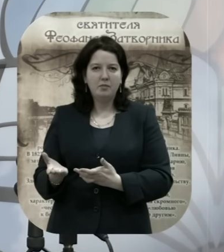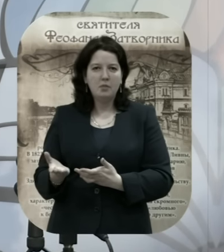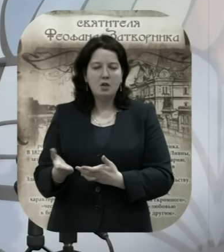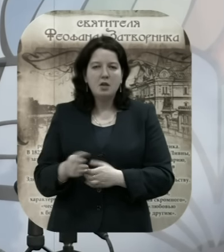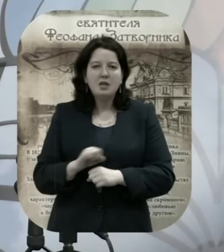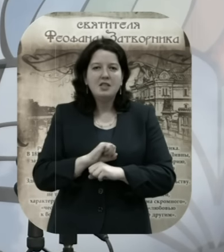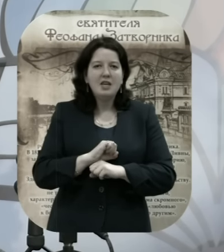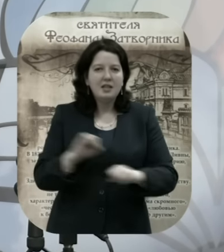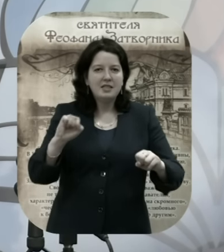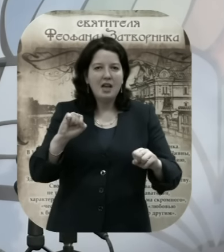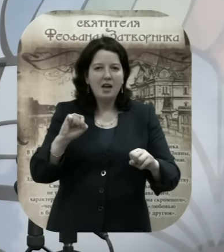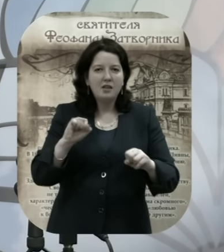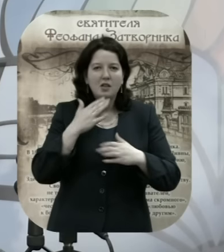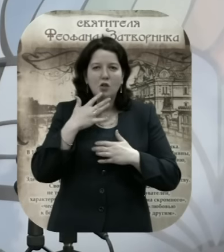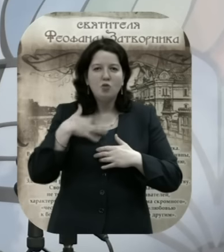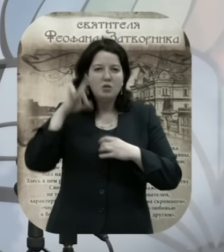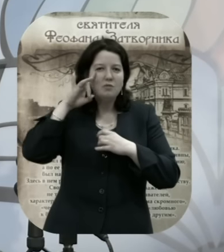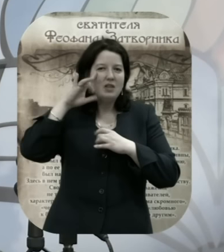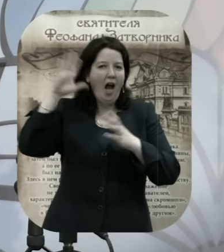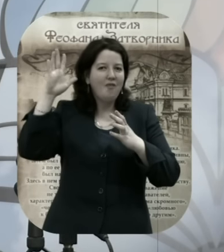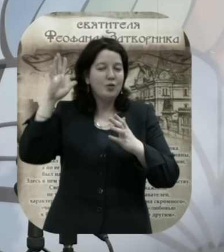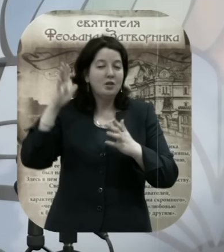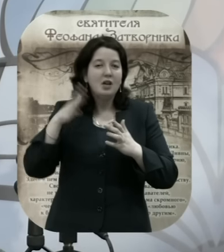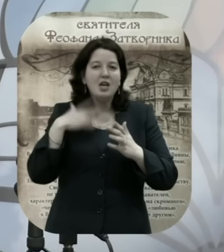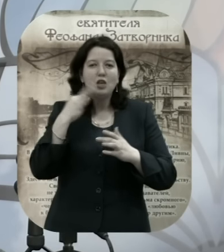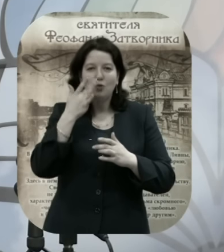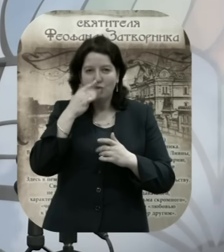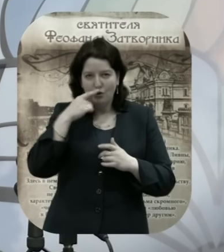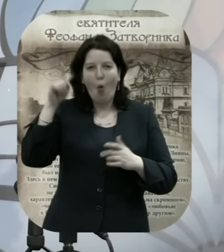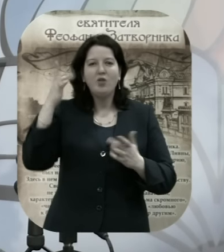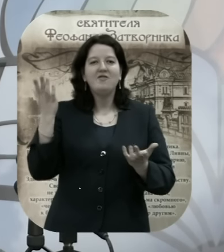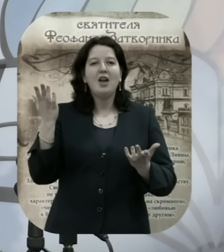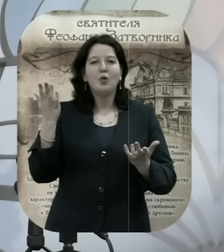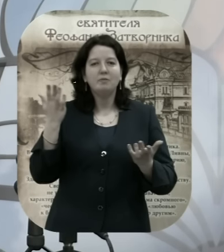Нельзя тщеславиться. И тут же нас кверху поднимаю.